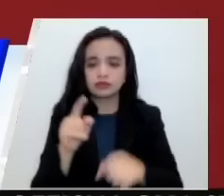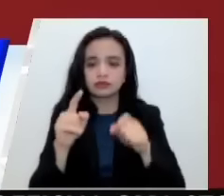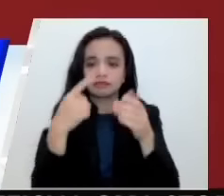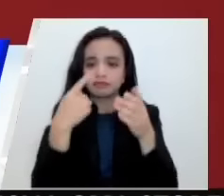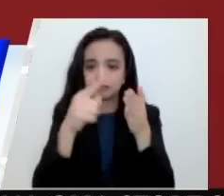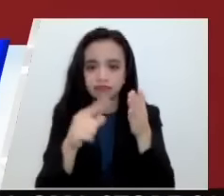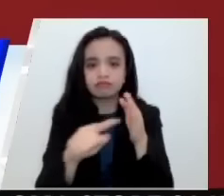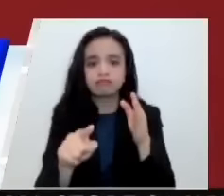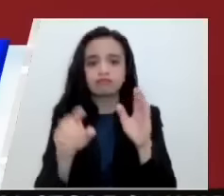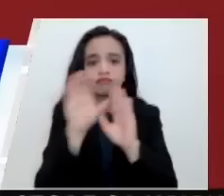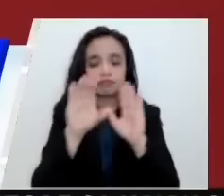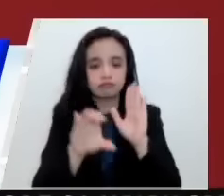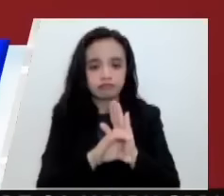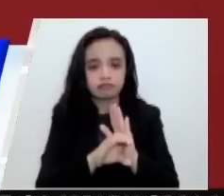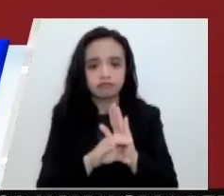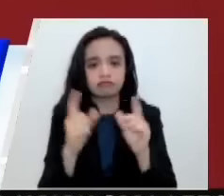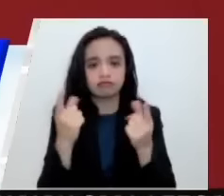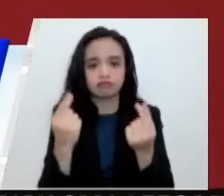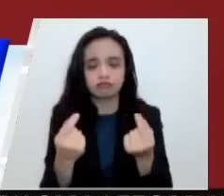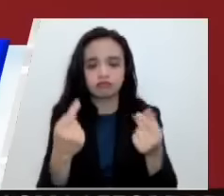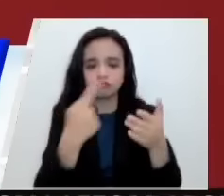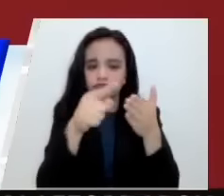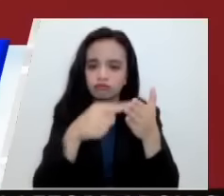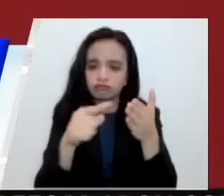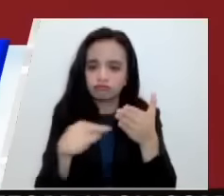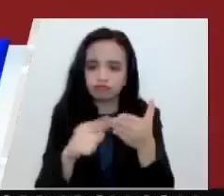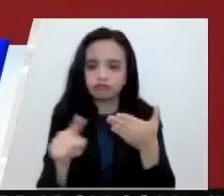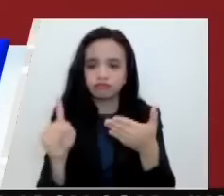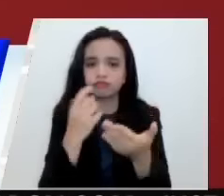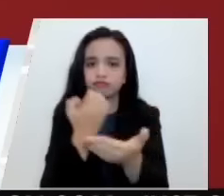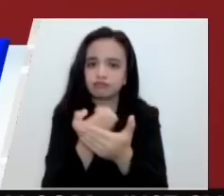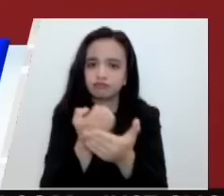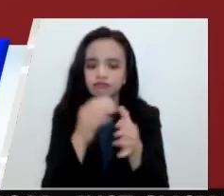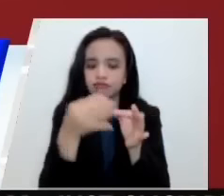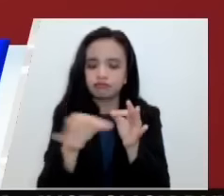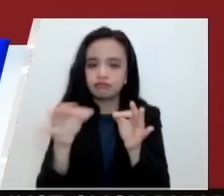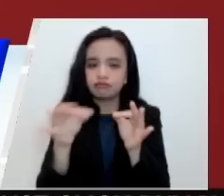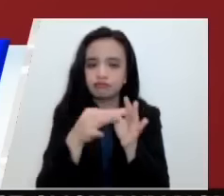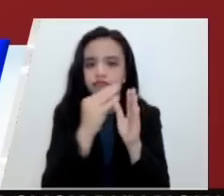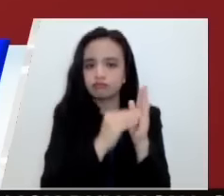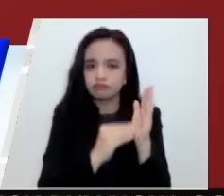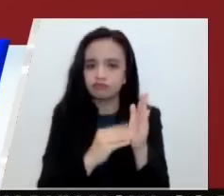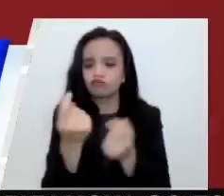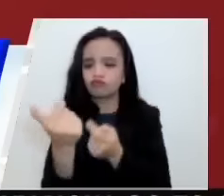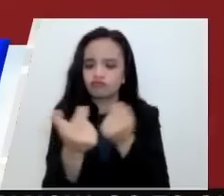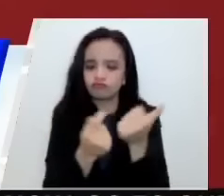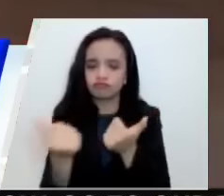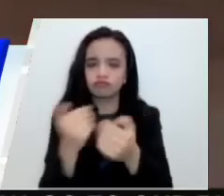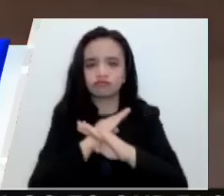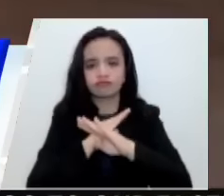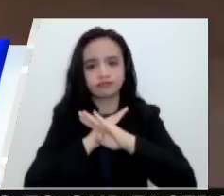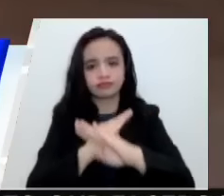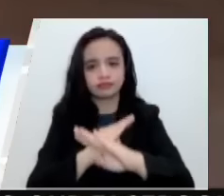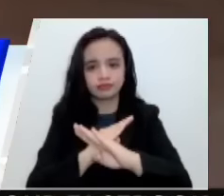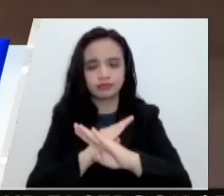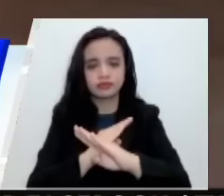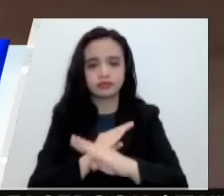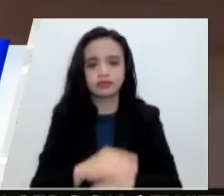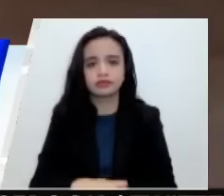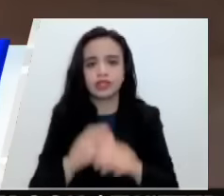carefully scrutinize pertinent economic provisions to eliminate the barriers that restrict potential growth. May